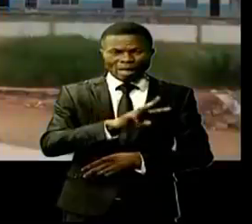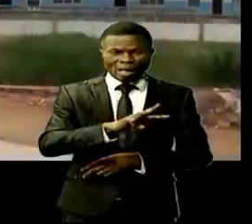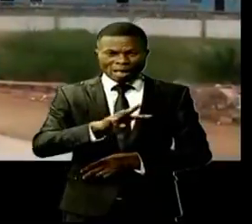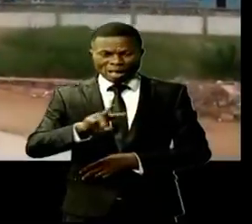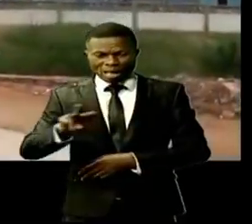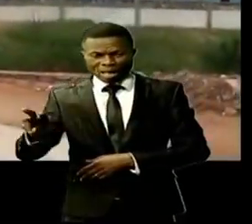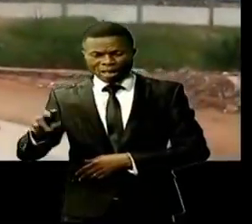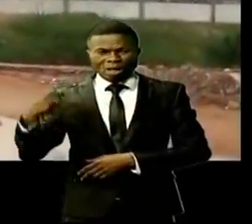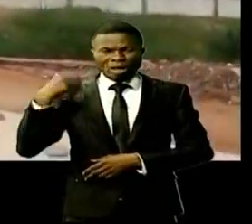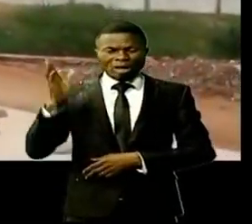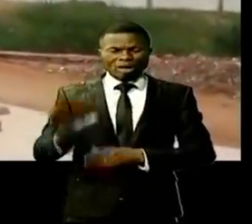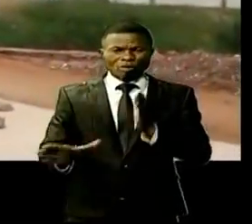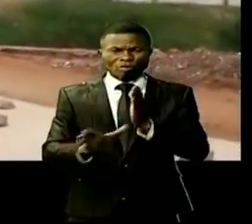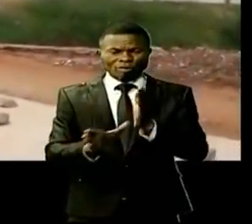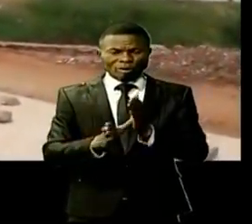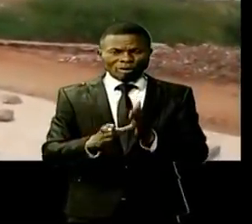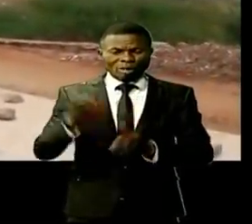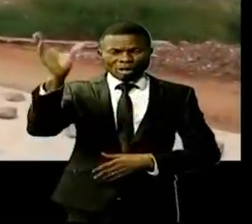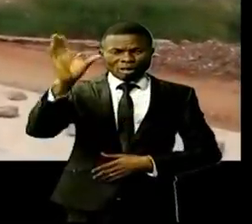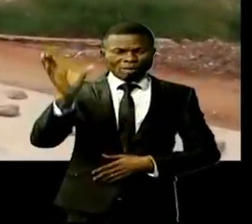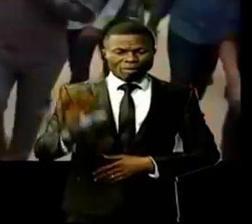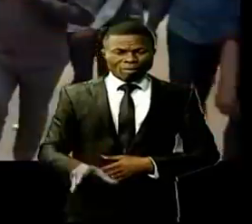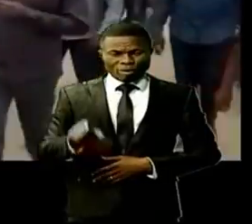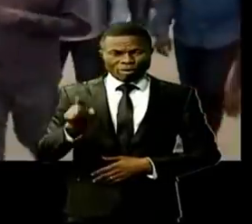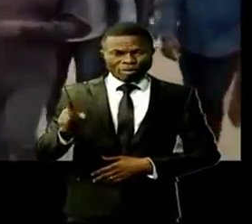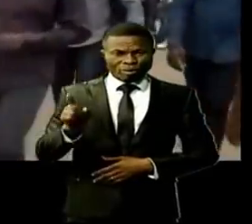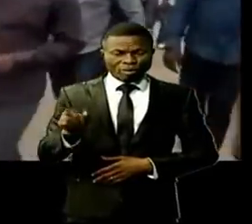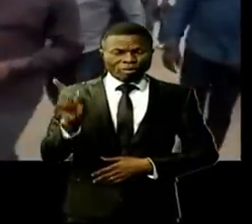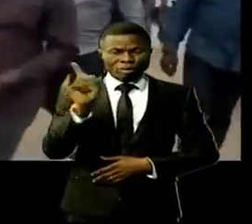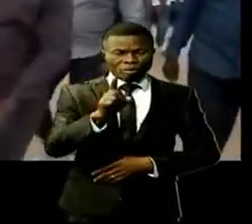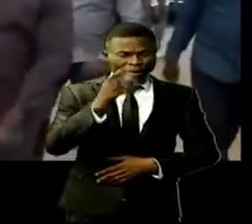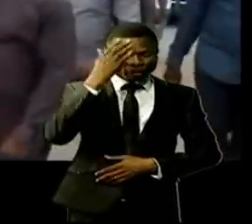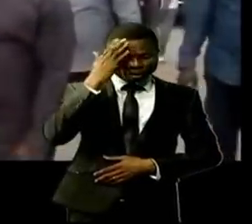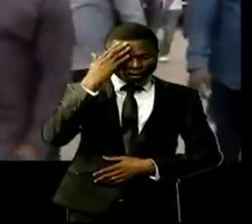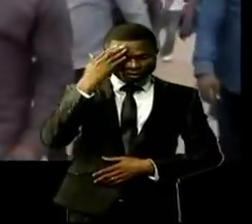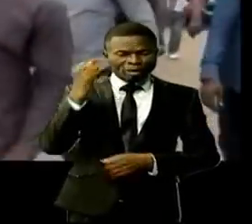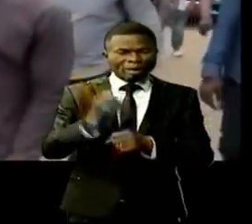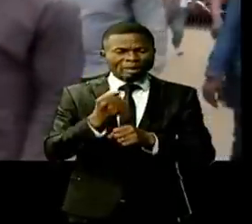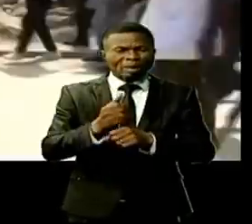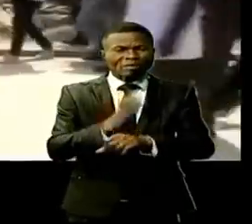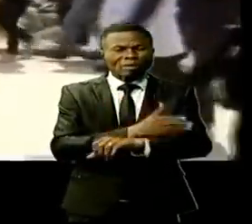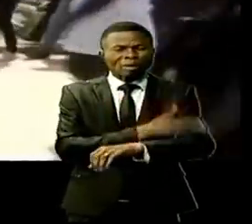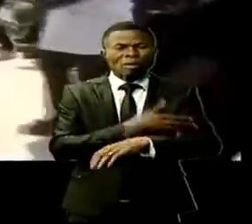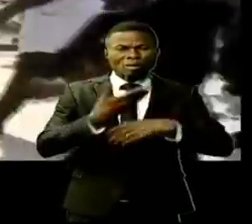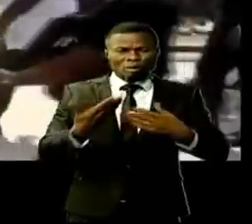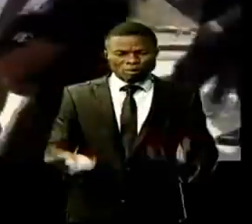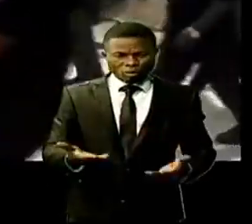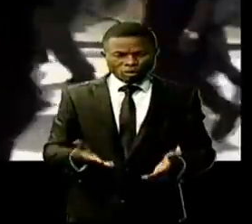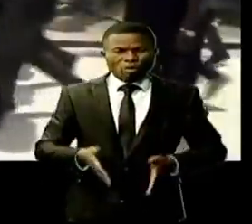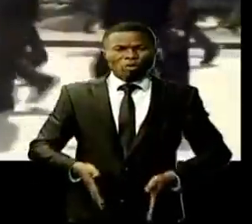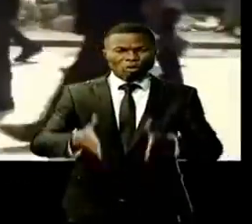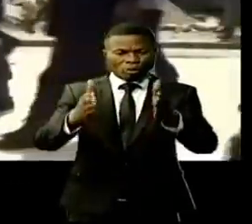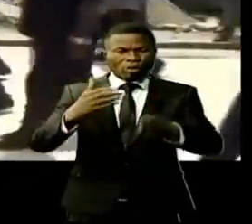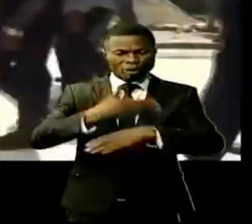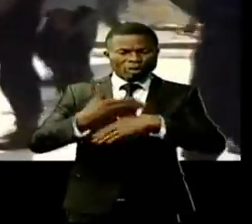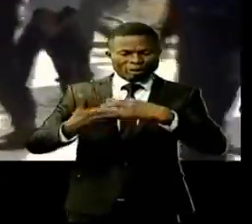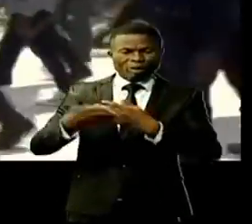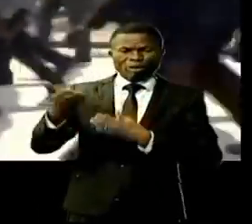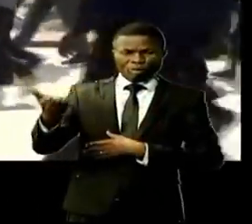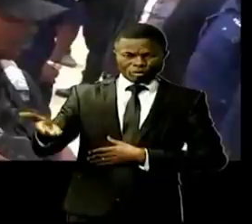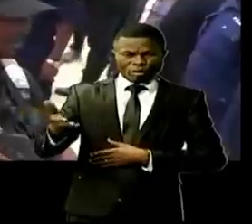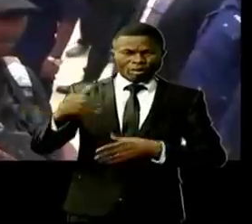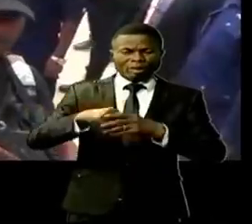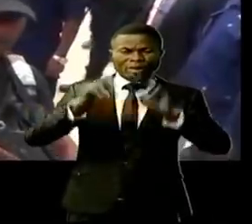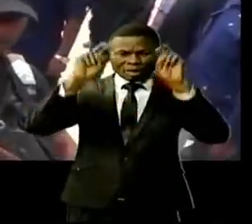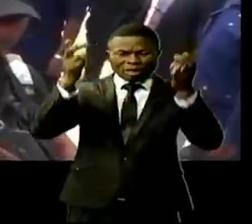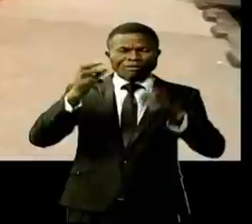gouverneur ad intérim du Congo central, Justin Lumba Makoso, se rende compte de l'état d'avancement des travaux des quelques chantiers en cours d'exécution à travers